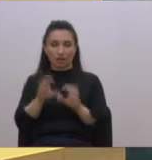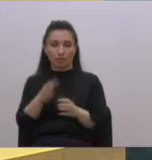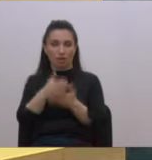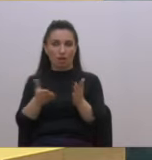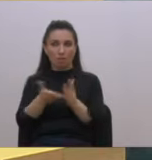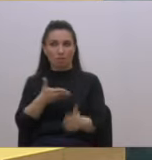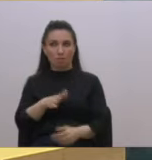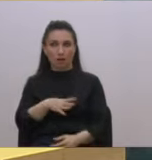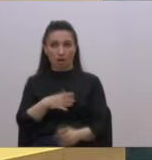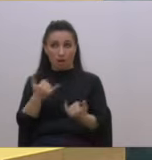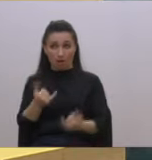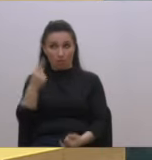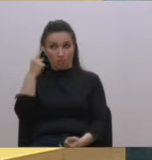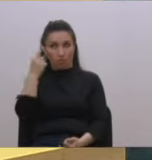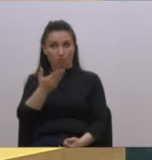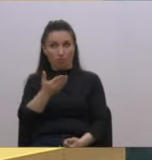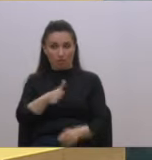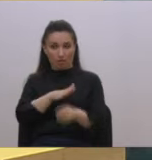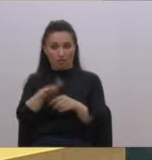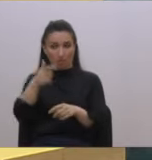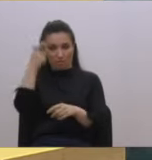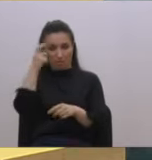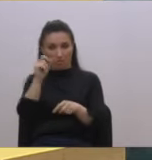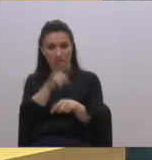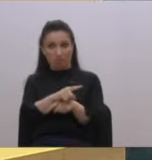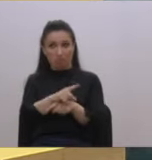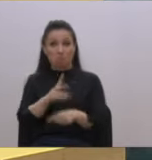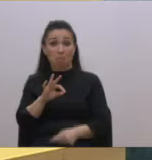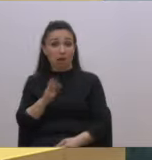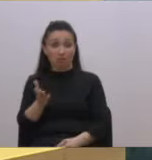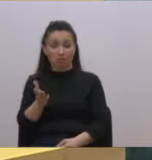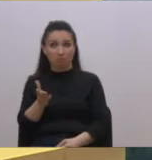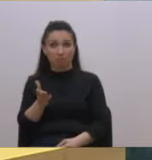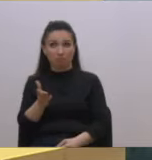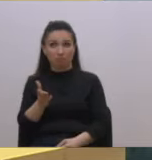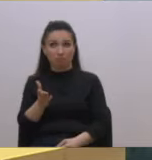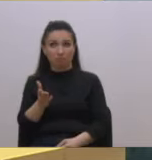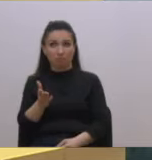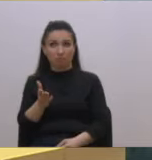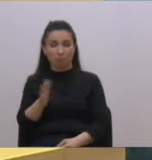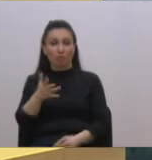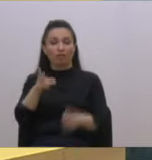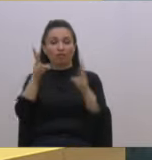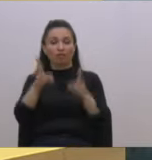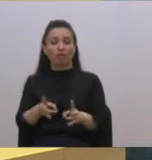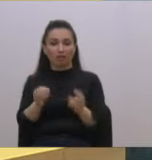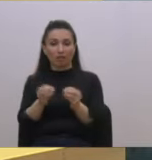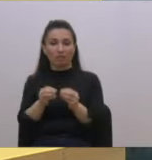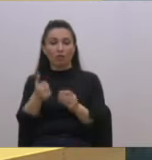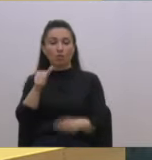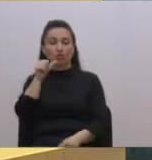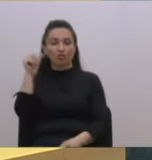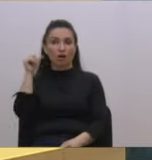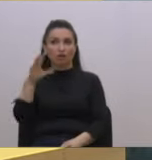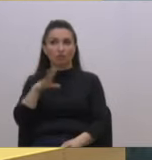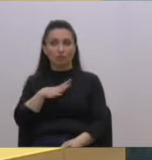გააუქმეთ. Ეხლაც გონიათ რომ ასრულებთ ბიძინა ივანიშვილის დავალებას, მაგრამ რომ დაგემართოთ იგივე,